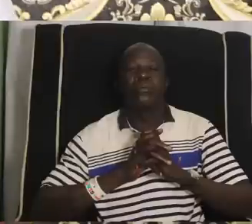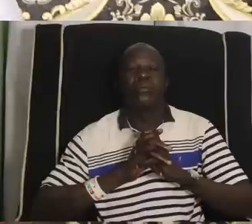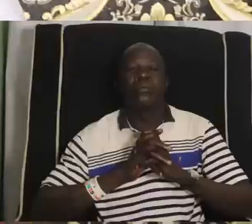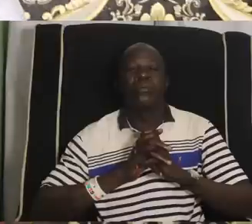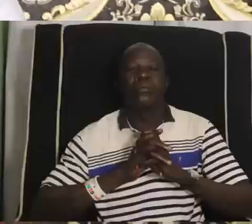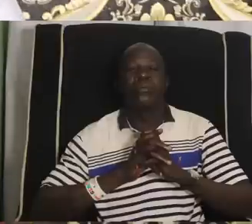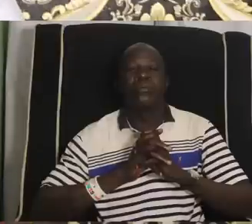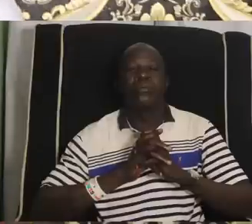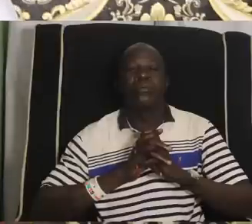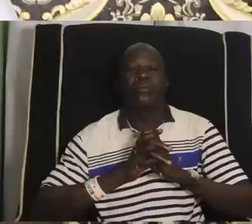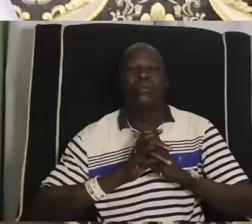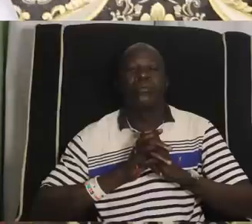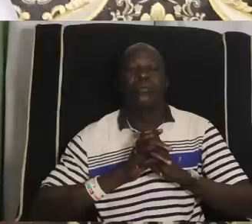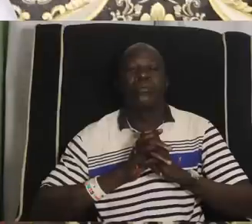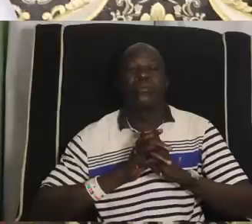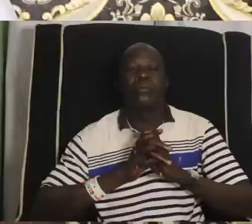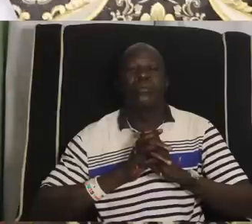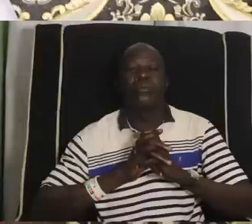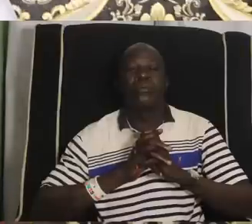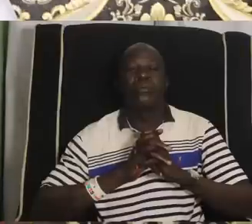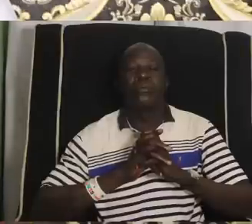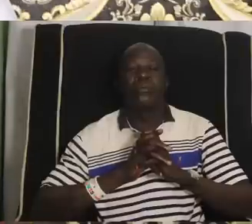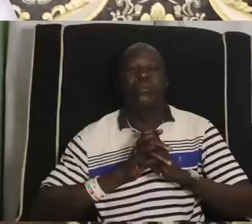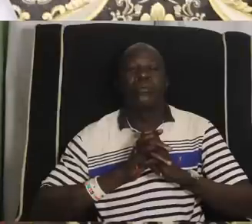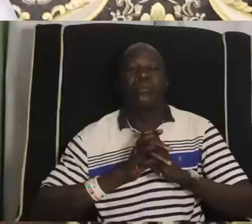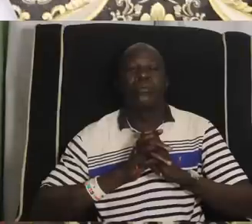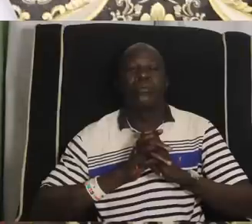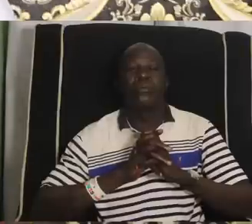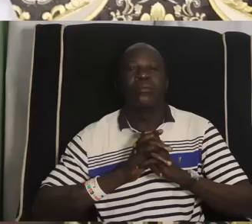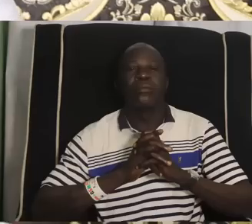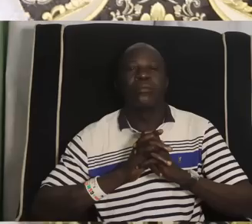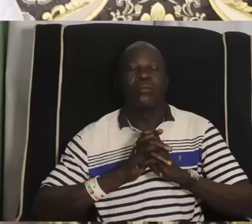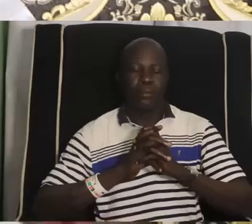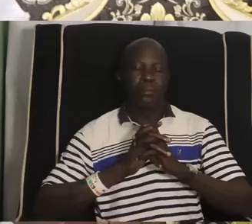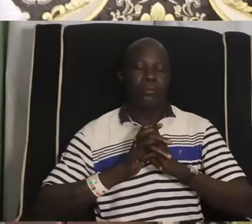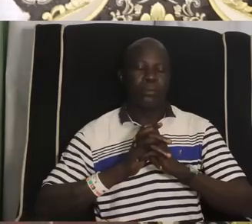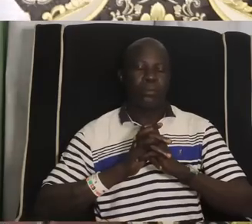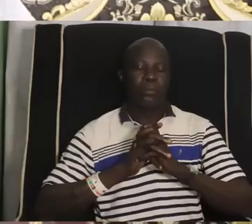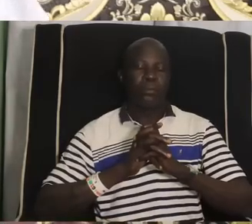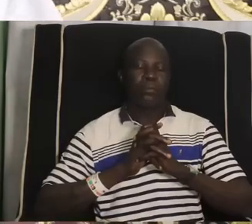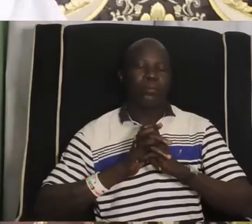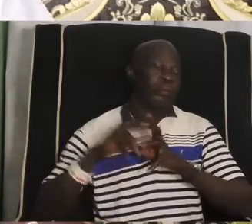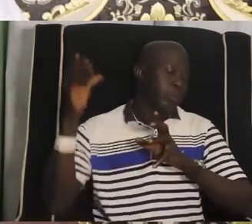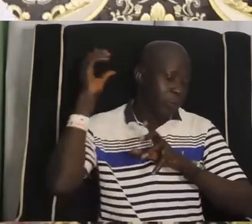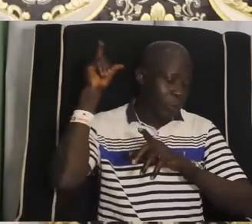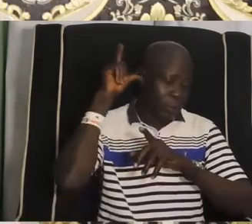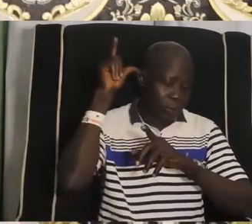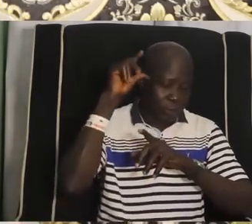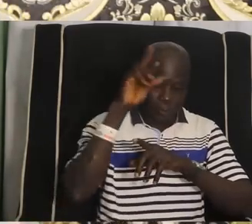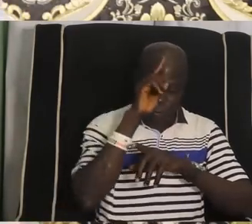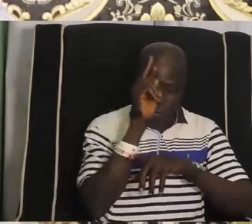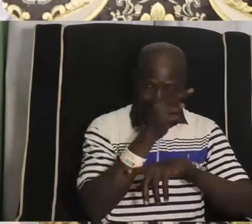jẹ́ lọ́wọ́ rẹ̀. Tamari sì mú àkàrà tí ó ṣe ó sì mú tọ Amoni ẹ̀gbọ́n rẹ̀ ní ìyẹ̀wò. Ẹ gbọ́ sá. This is